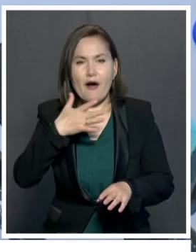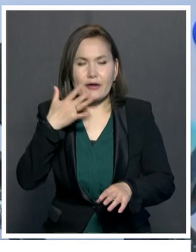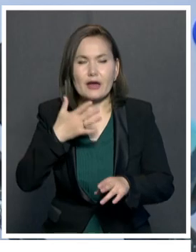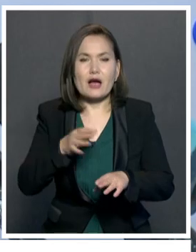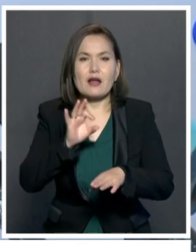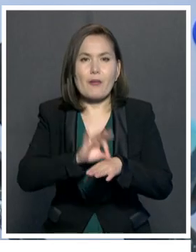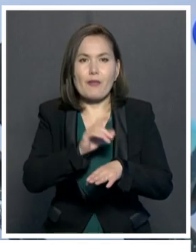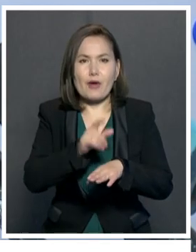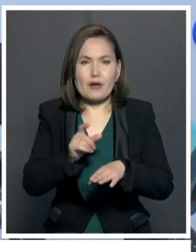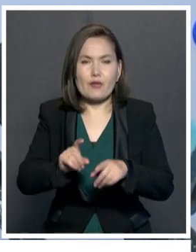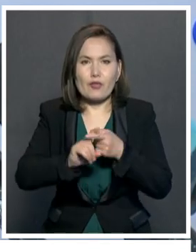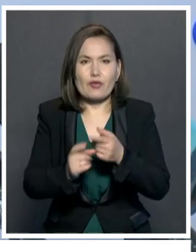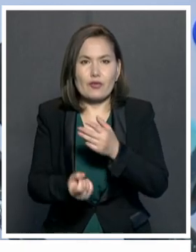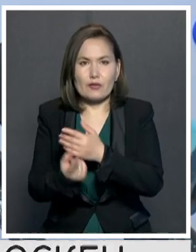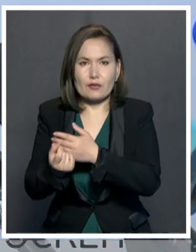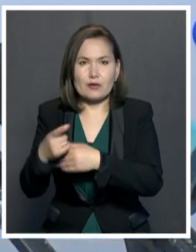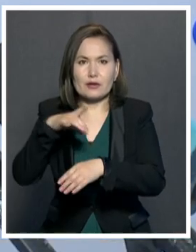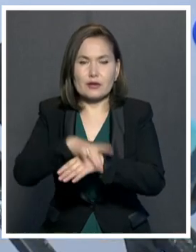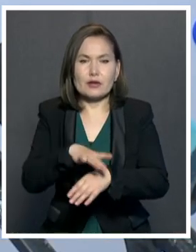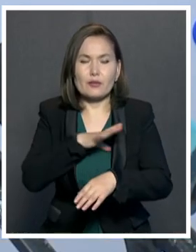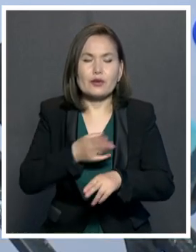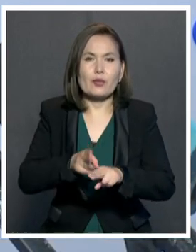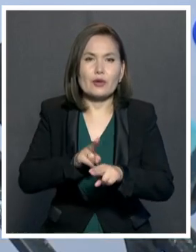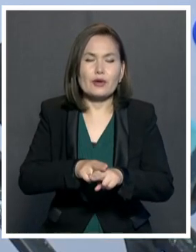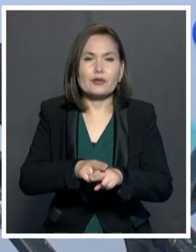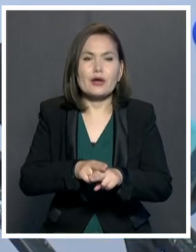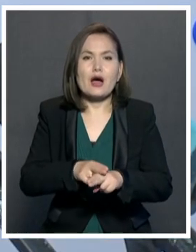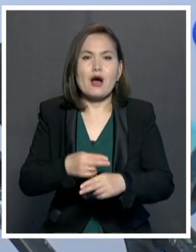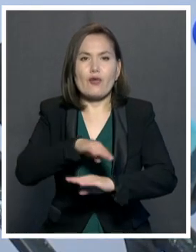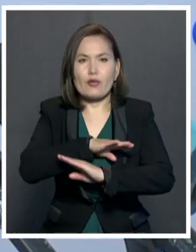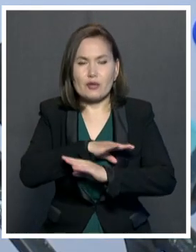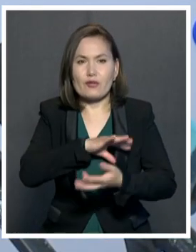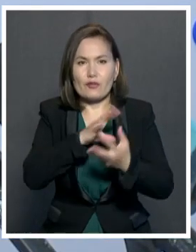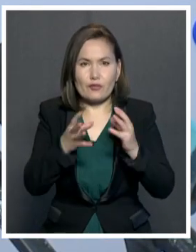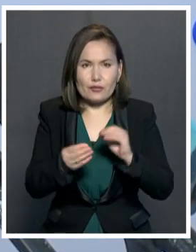өтетін түрлері анықталып отыр. Бұл тікелей жоғарғы өлім жағдайына әкелетіні мәлім.